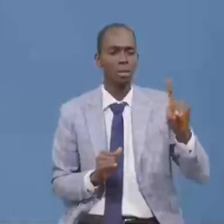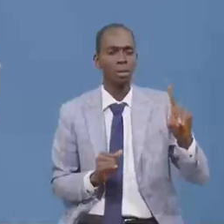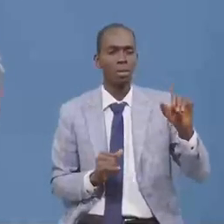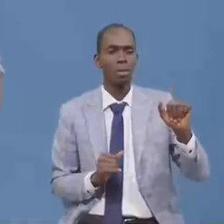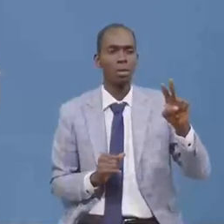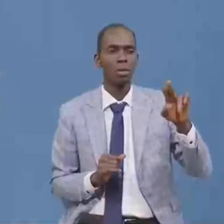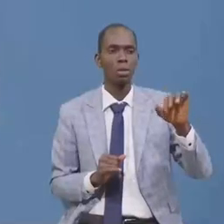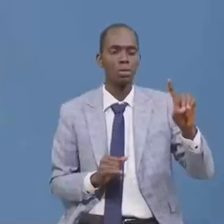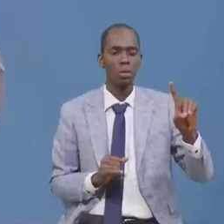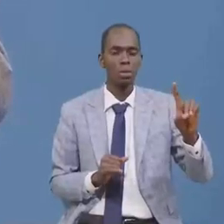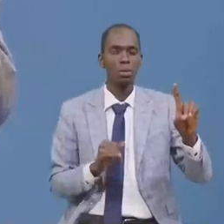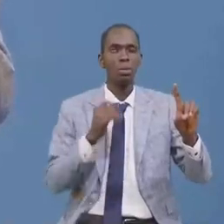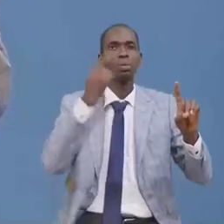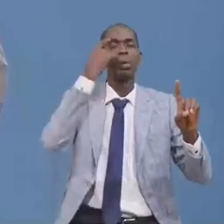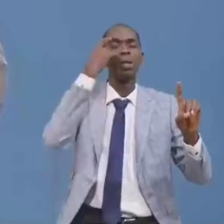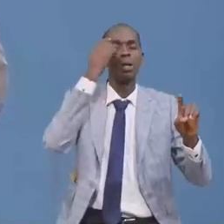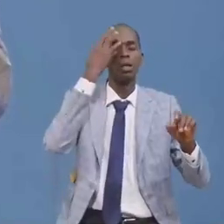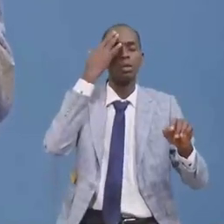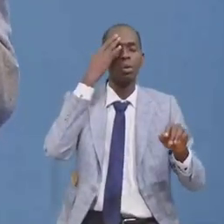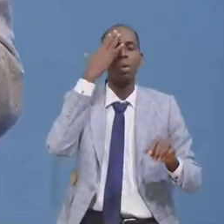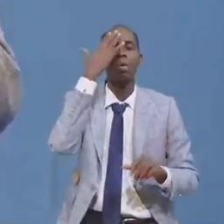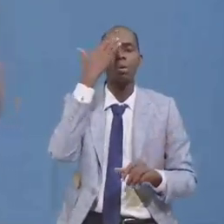David a maintenant su pourquoi